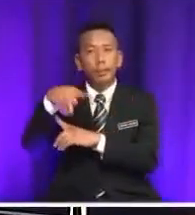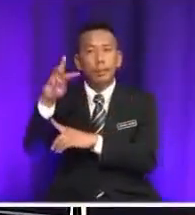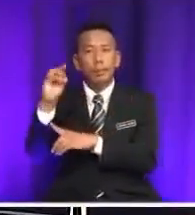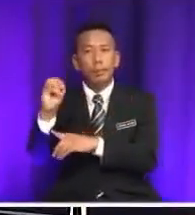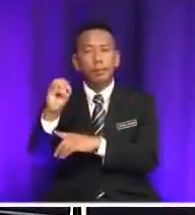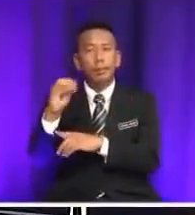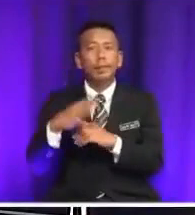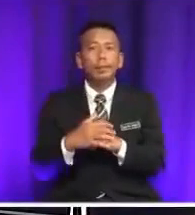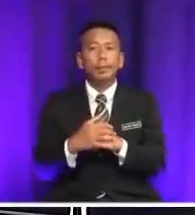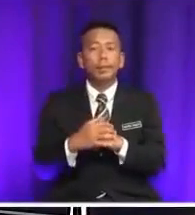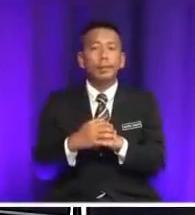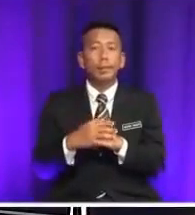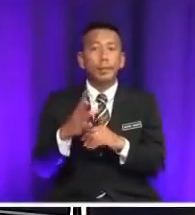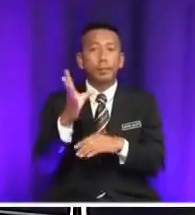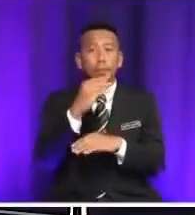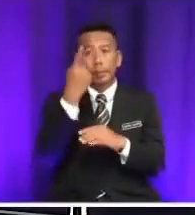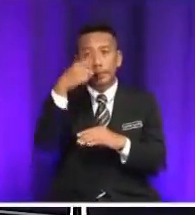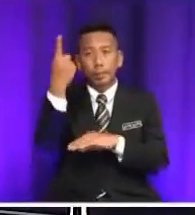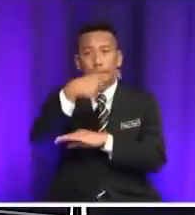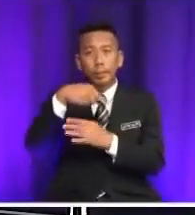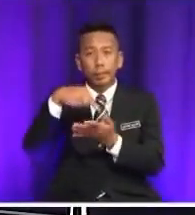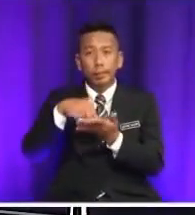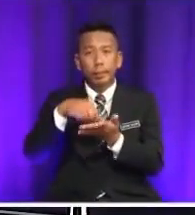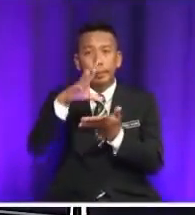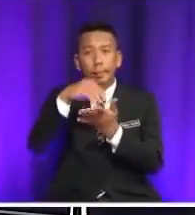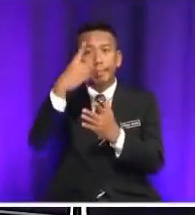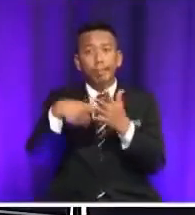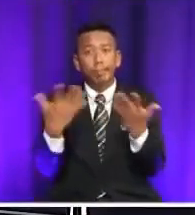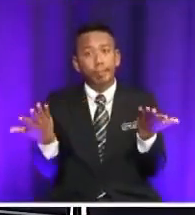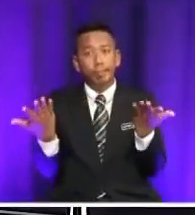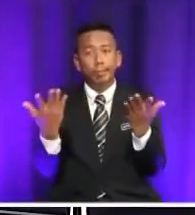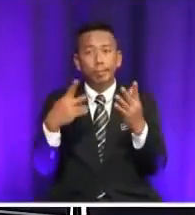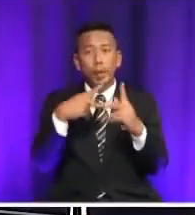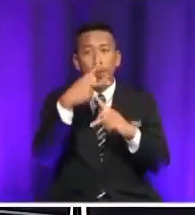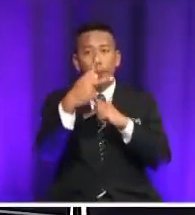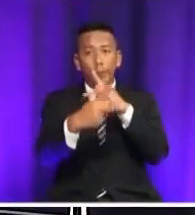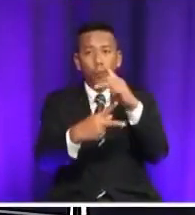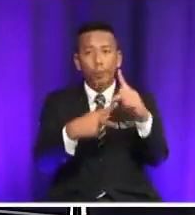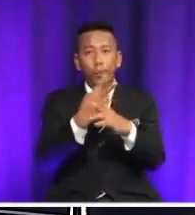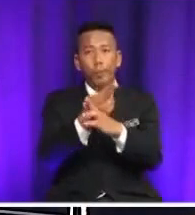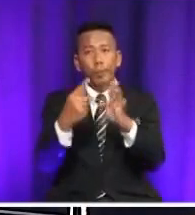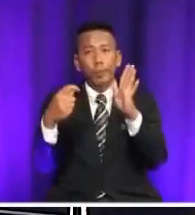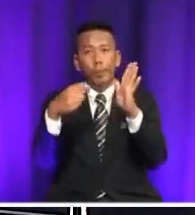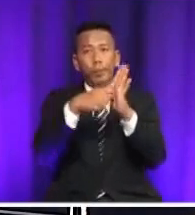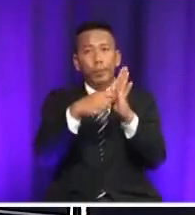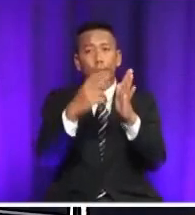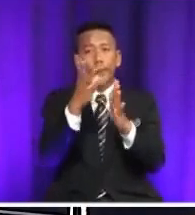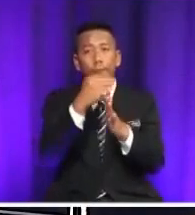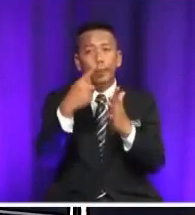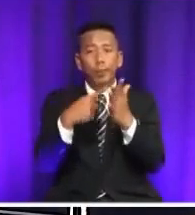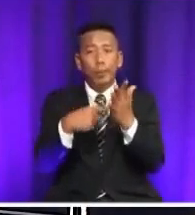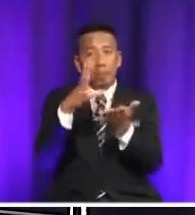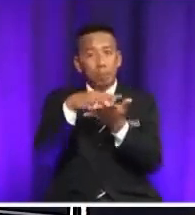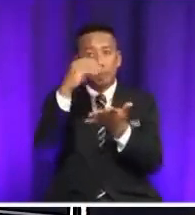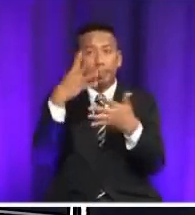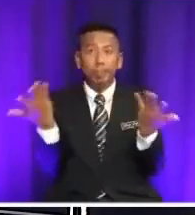laku pengacara anda dan untuk hari ini mata pelajaran kita adalah produksi record Thunder dan apa sih yang kita